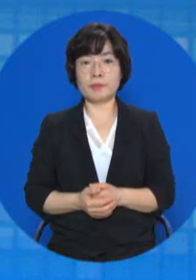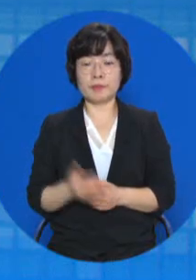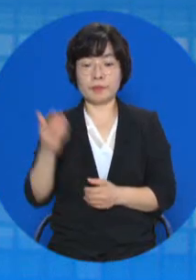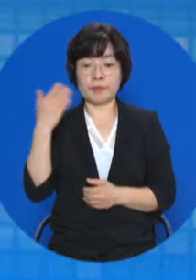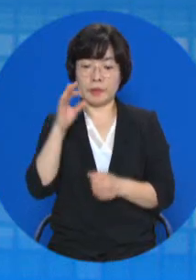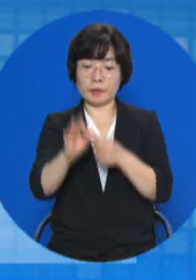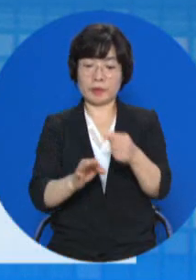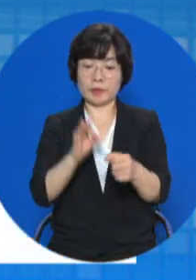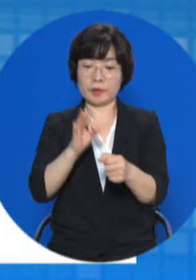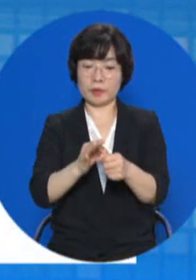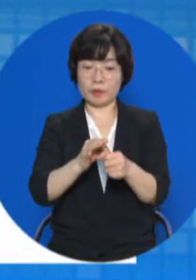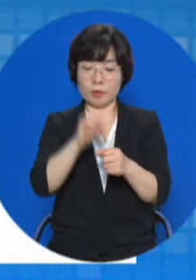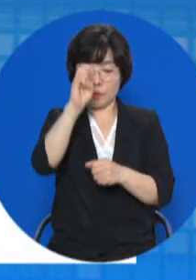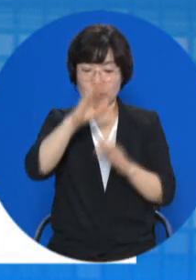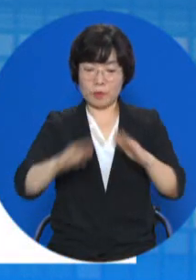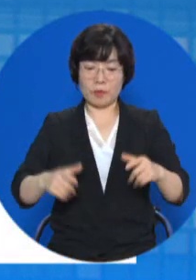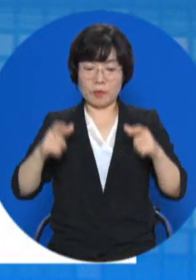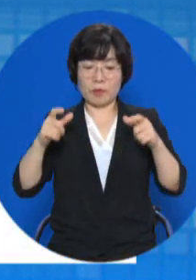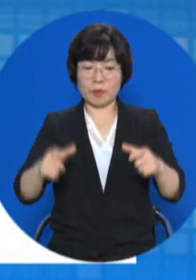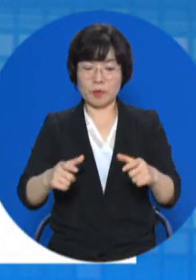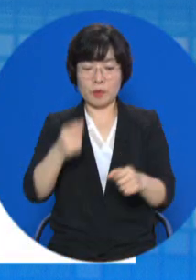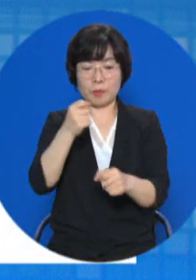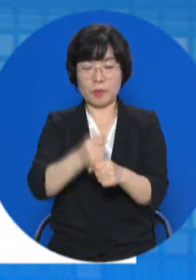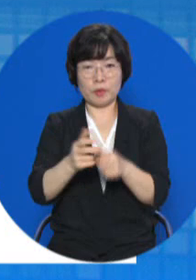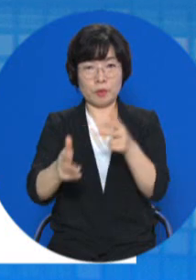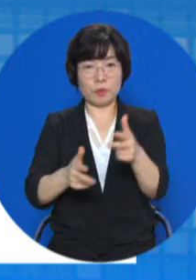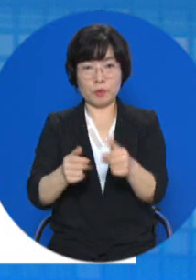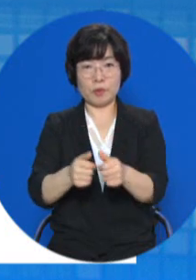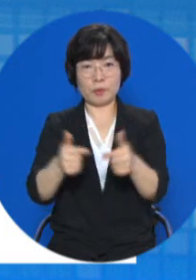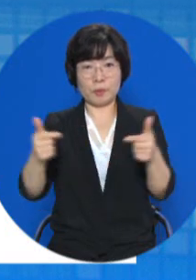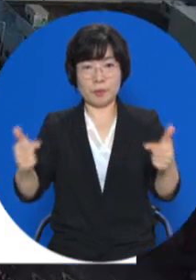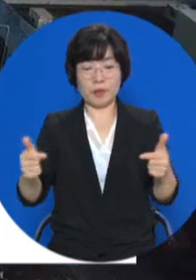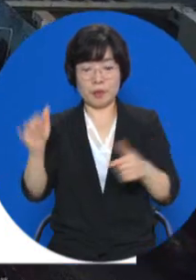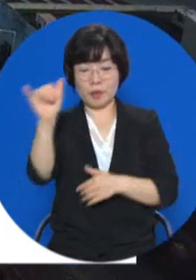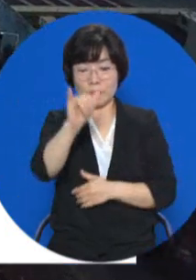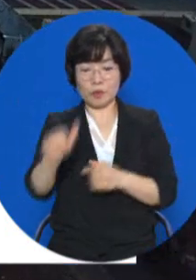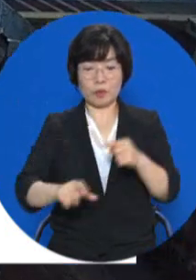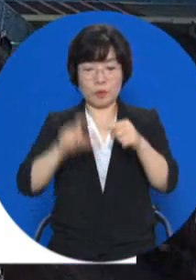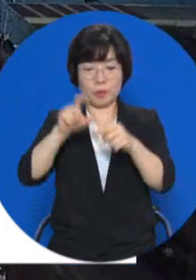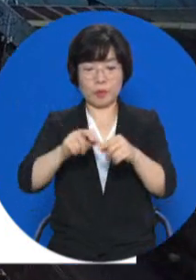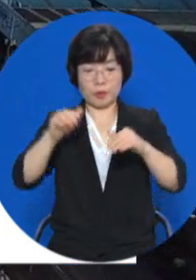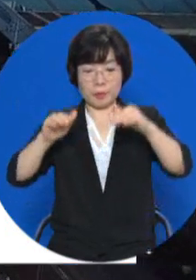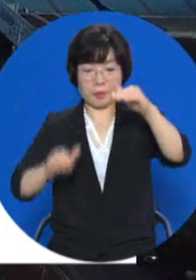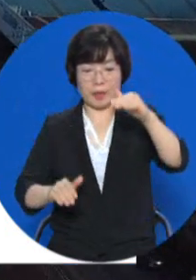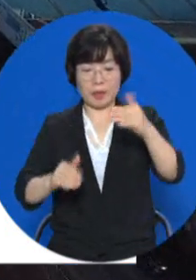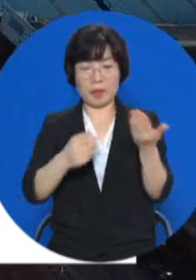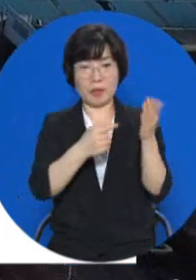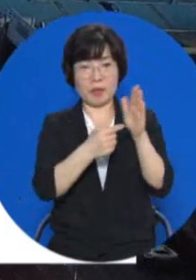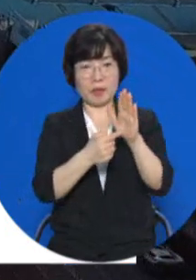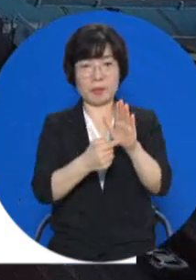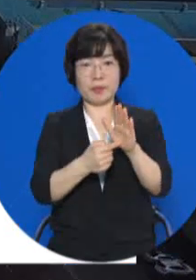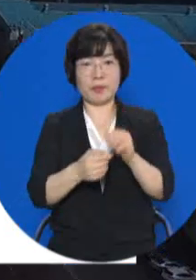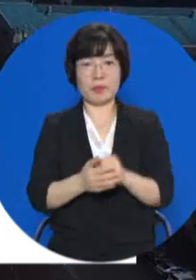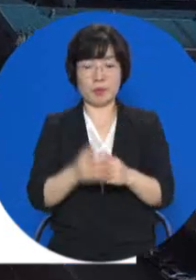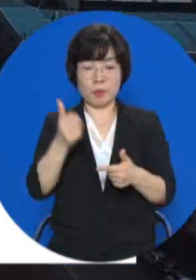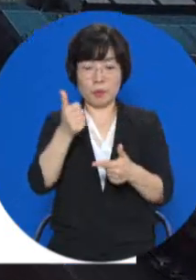최근 10년 동안 광주 전남 지역에서 제조업체가 증가했지만 전국 평균에는 못 미치는 것으로 나타났습니다.